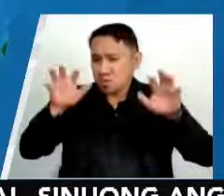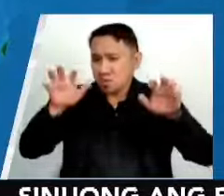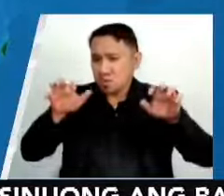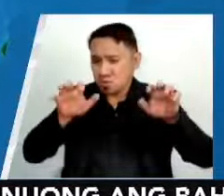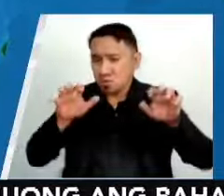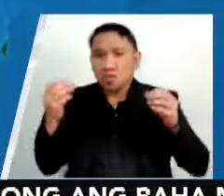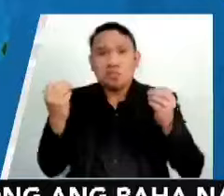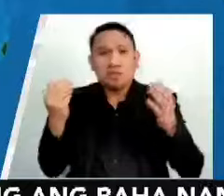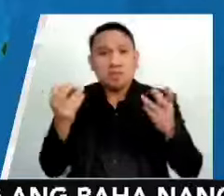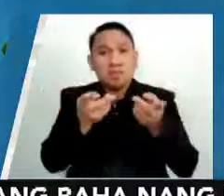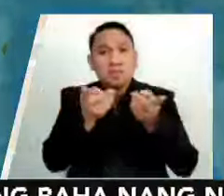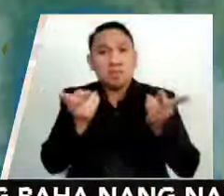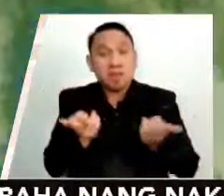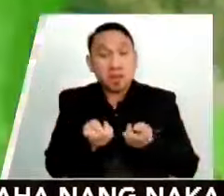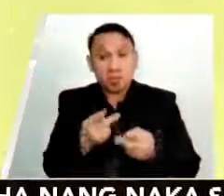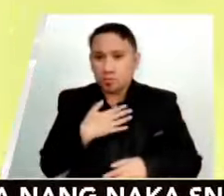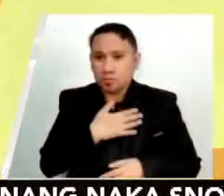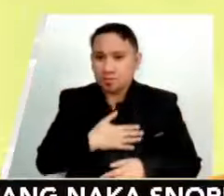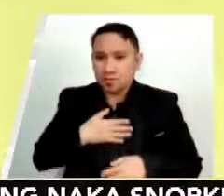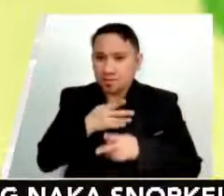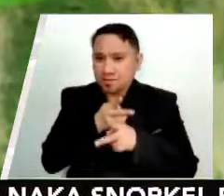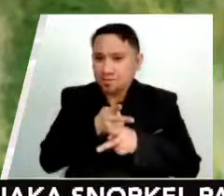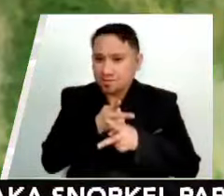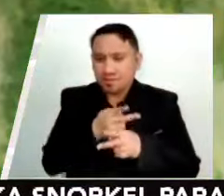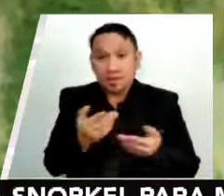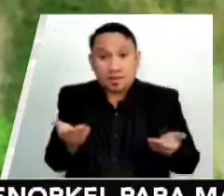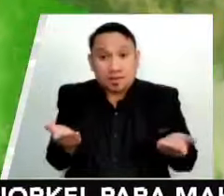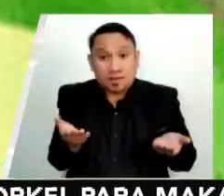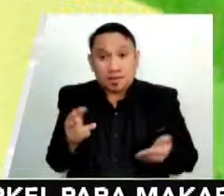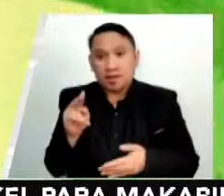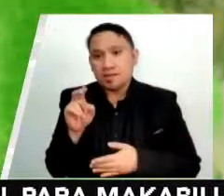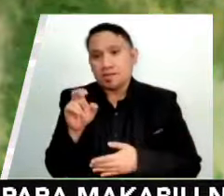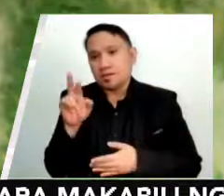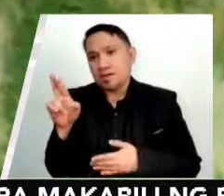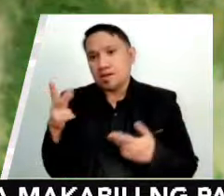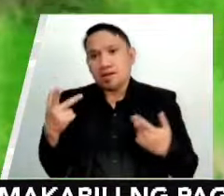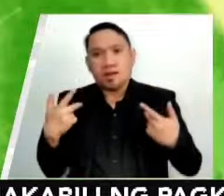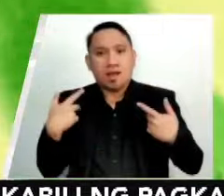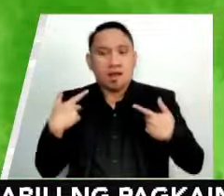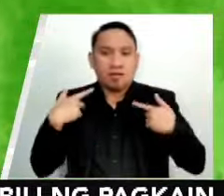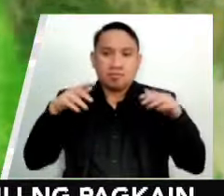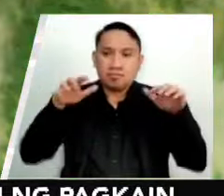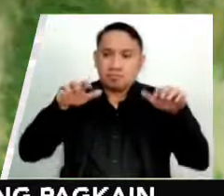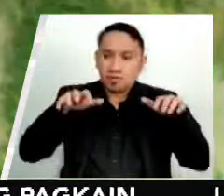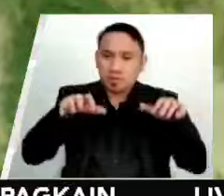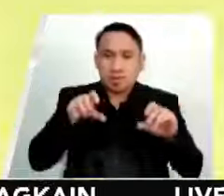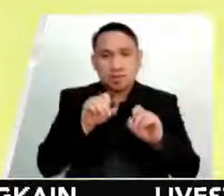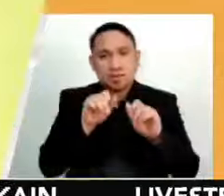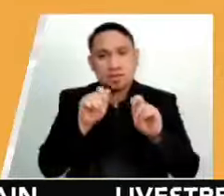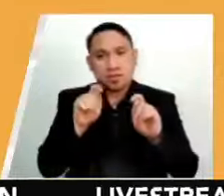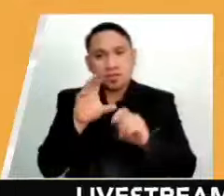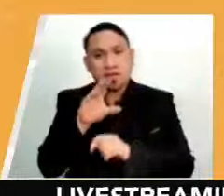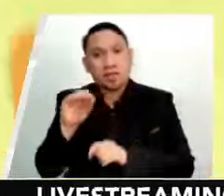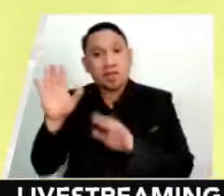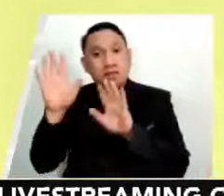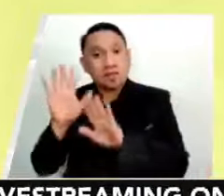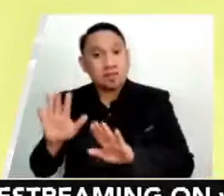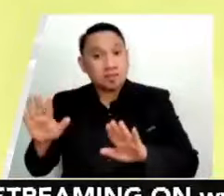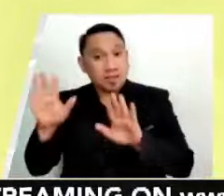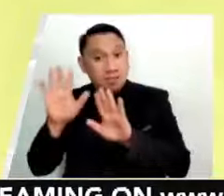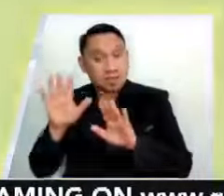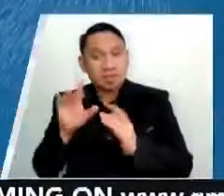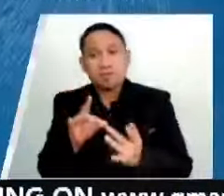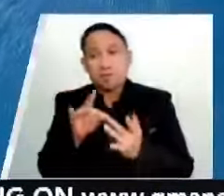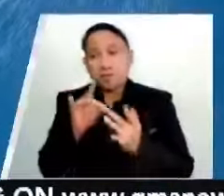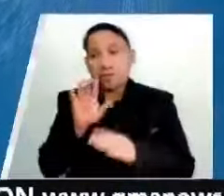doble ingat. Sa Metro Manila, may mga pag-ulan din ngayong Sabado at sa Linggo, lalo sa bandang hapon at gabi. Ayon